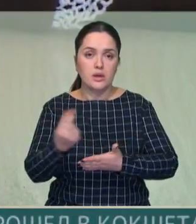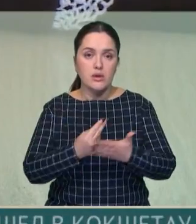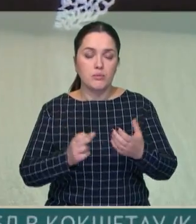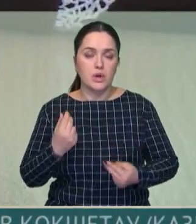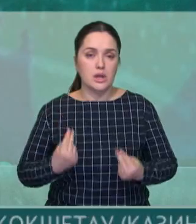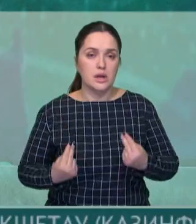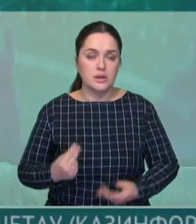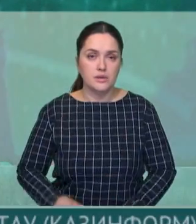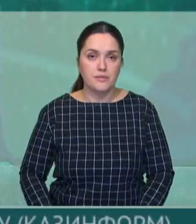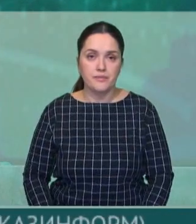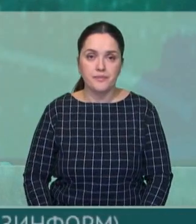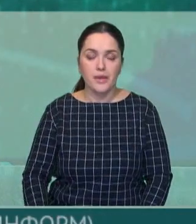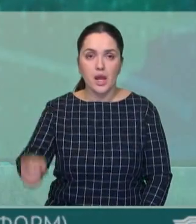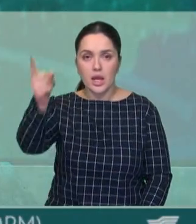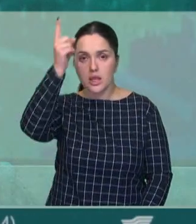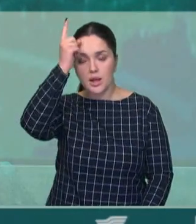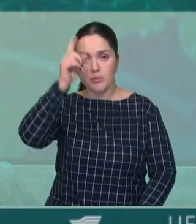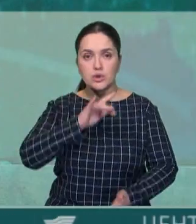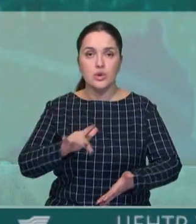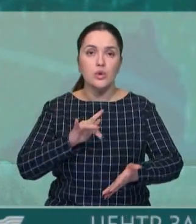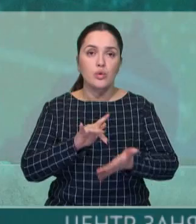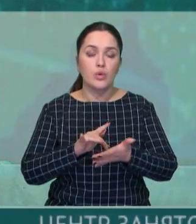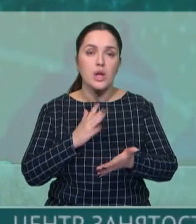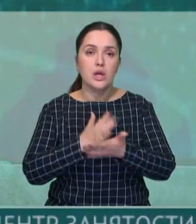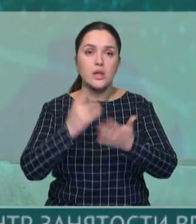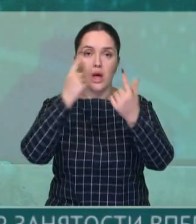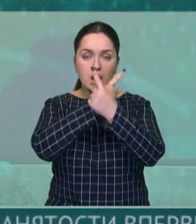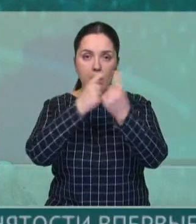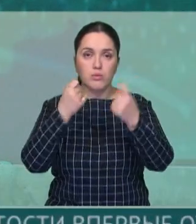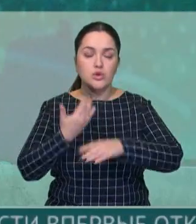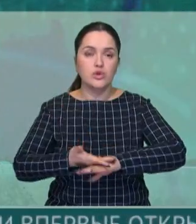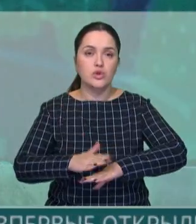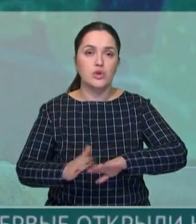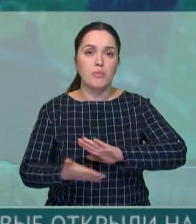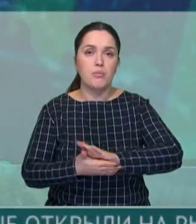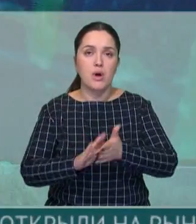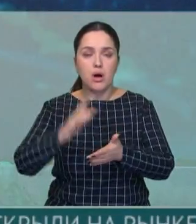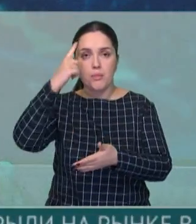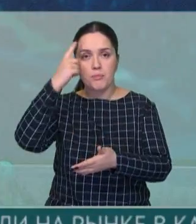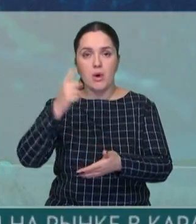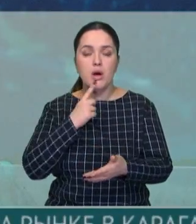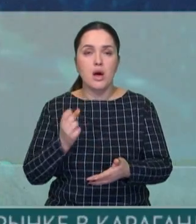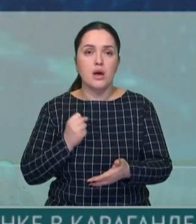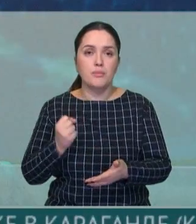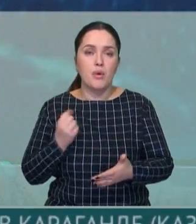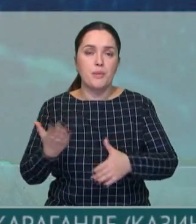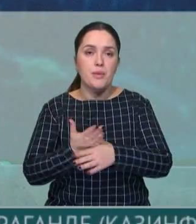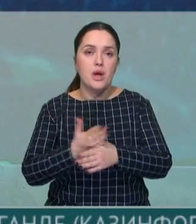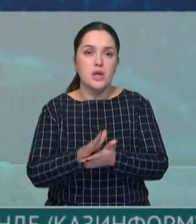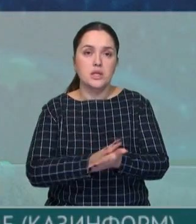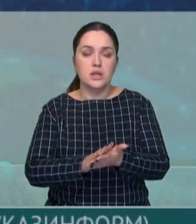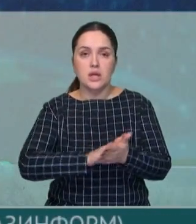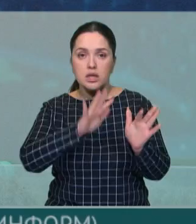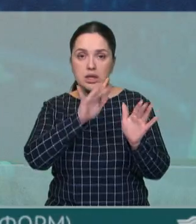играть. В немецком Берхтесгадене объявлено чрезвычайное положение. Власти просят армию помочь с ликвидацией последствий